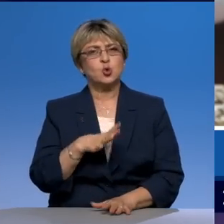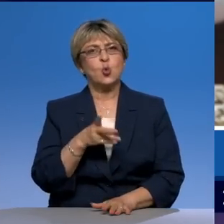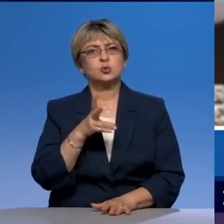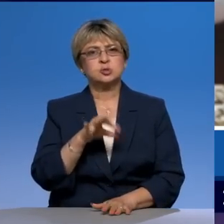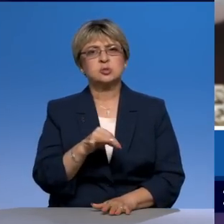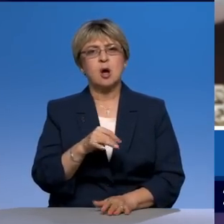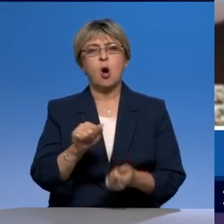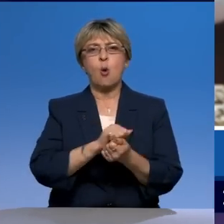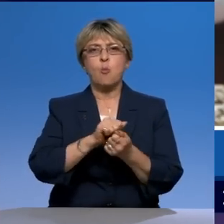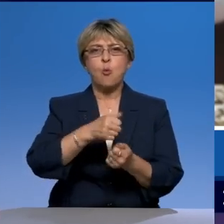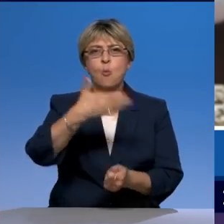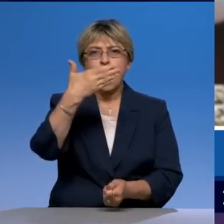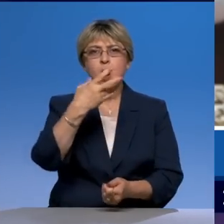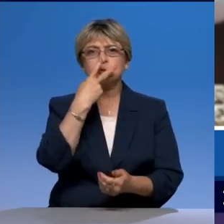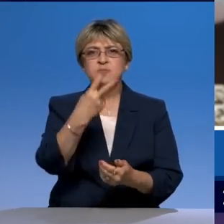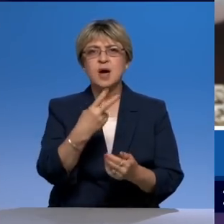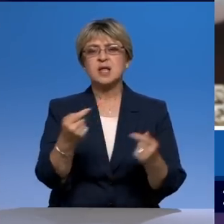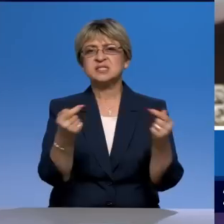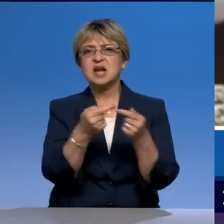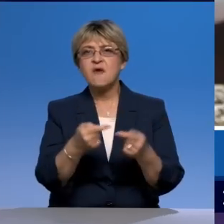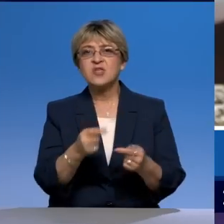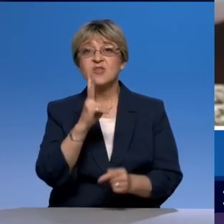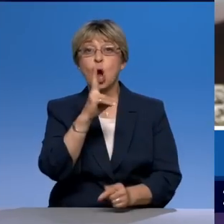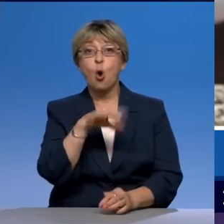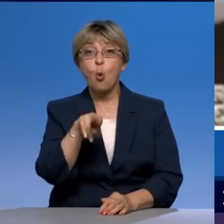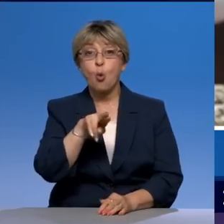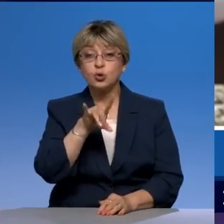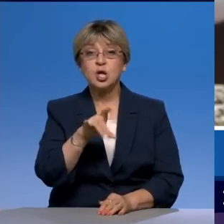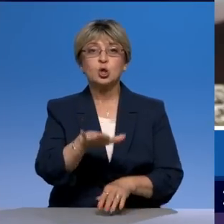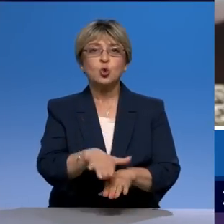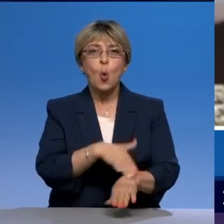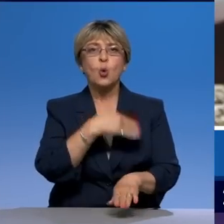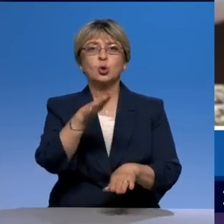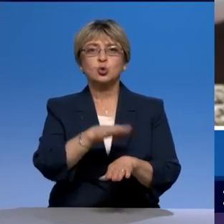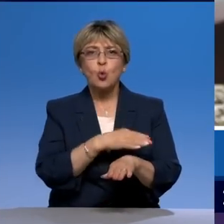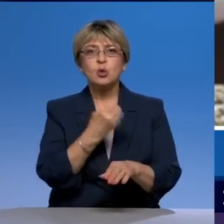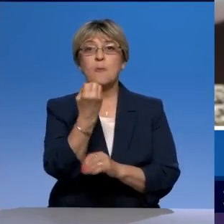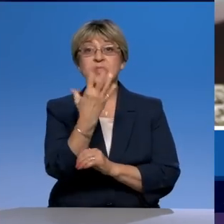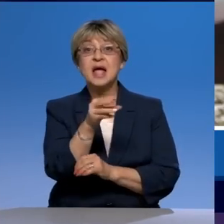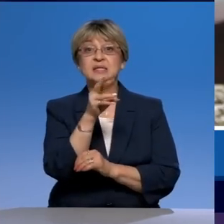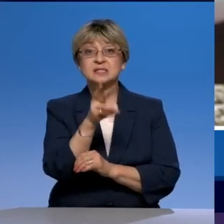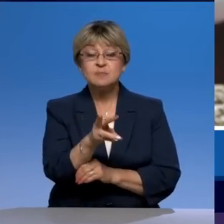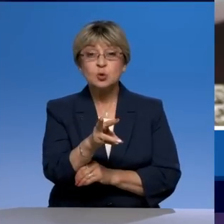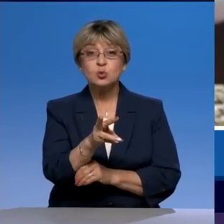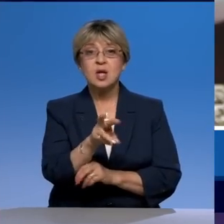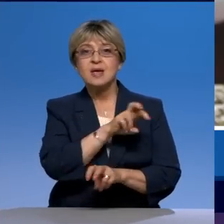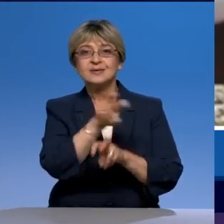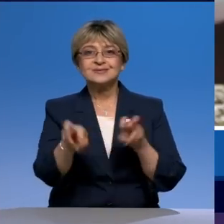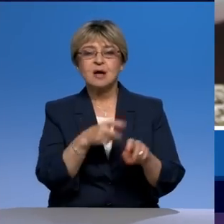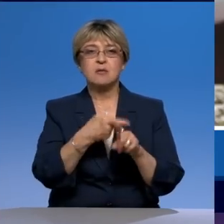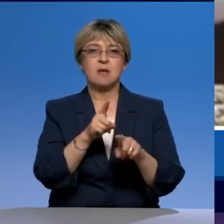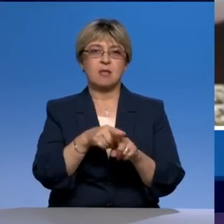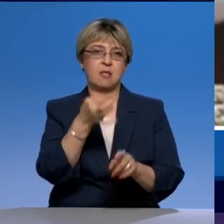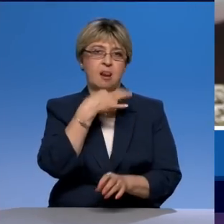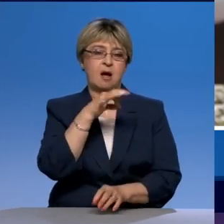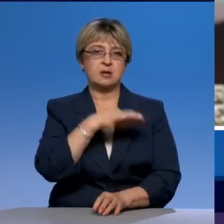доставать бумажку, смотреть, сличать коды, вот, и долго-долго все вот эти 15 минут как раз искать это лекарство? Я думаю,